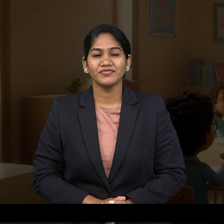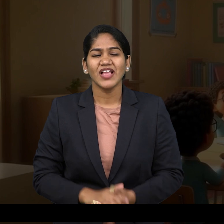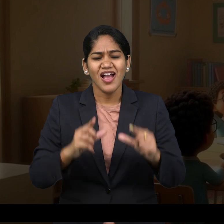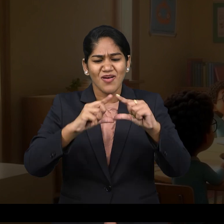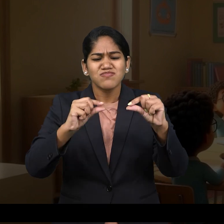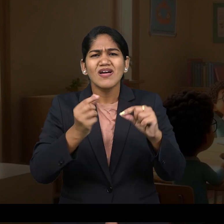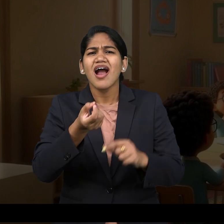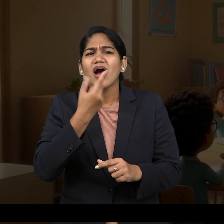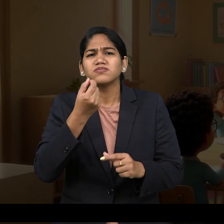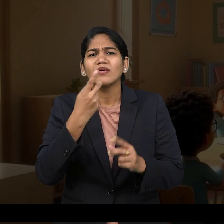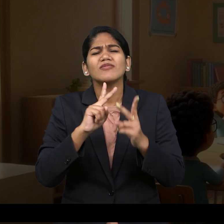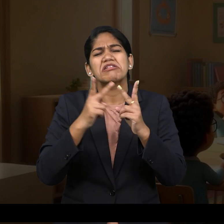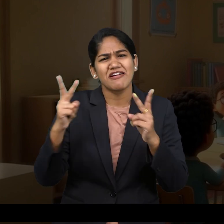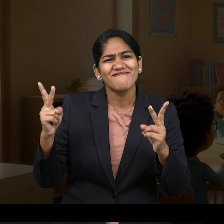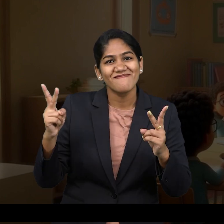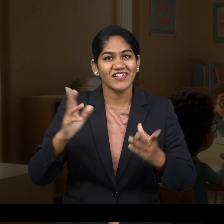నట్స్,